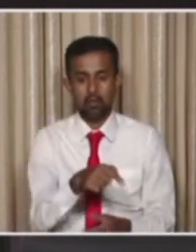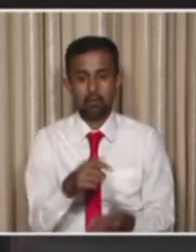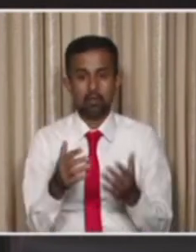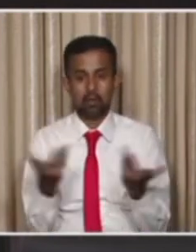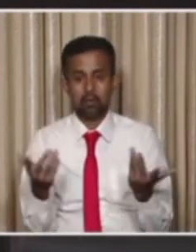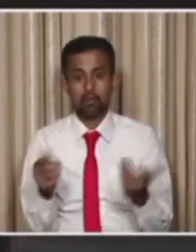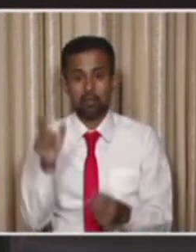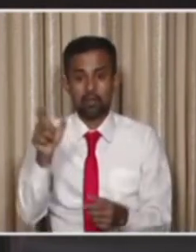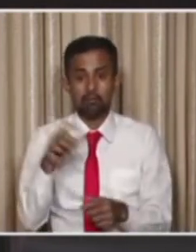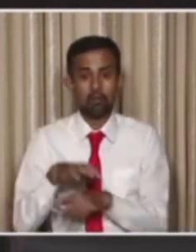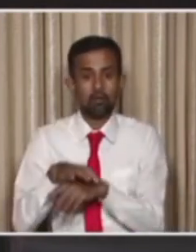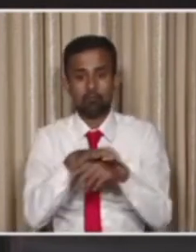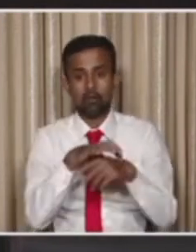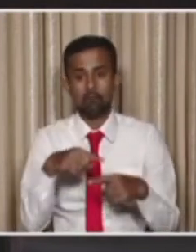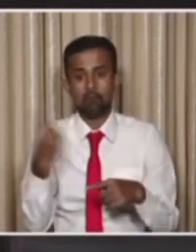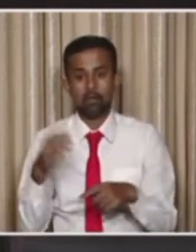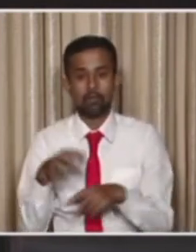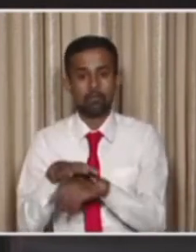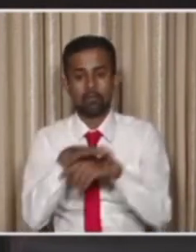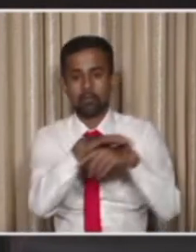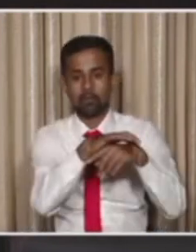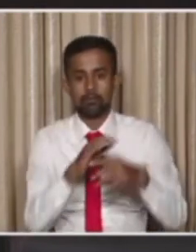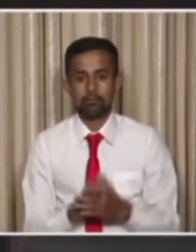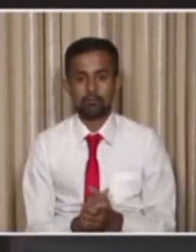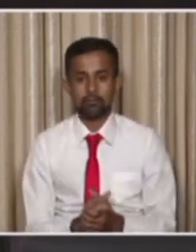නැතිනම් එයාව ගෙනියනවා වෙන තැනකට